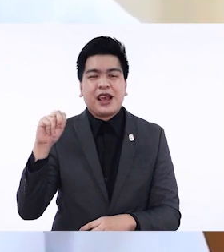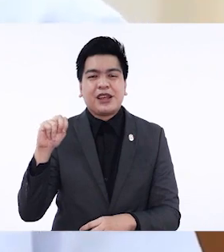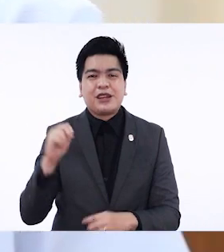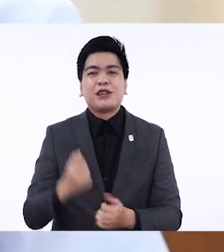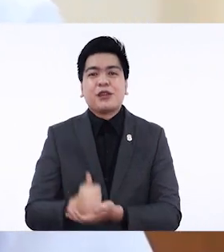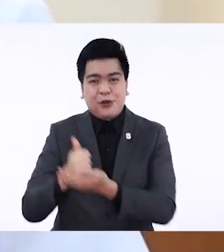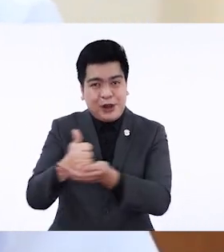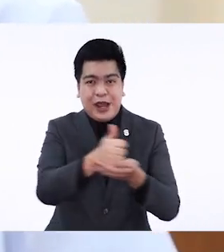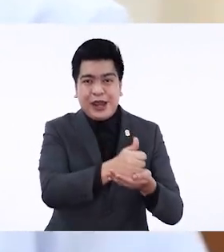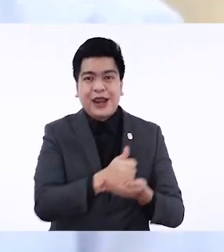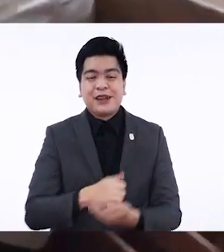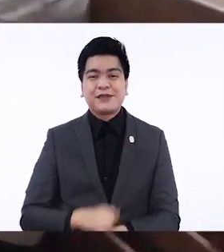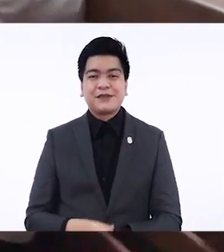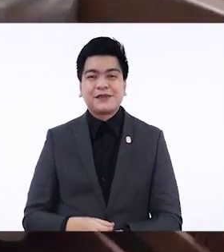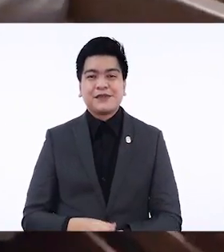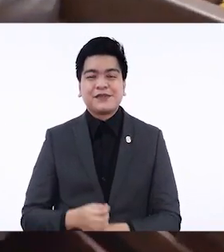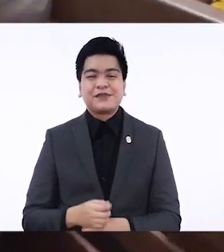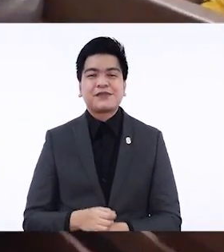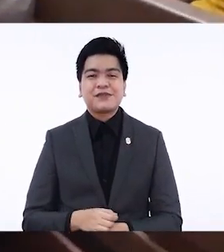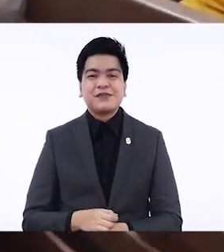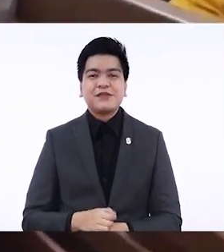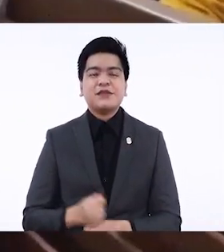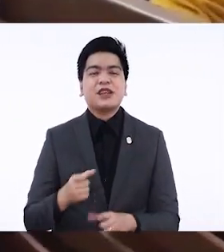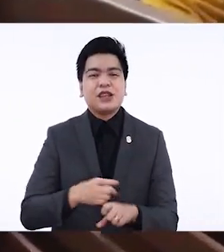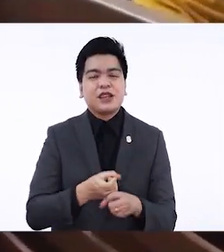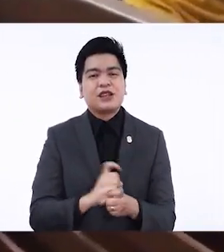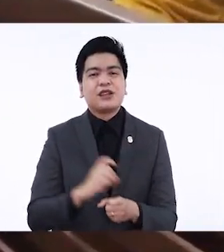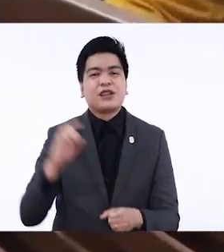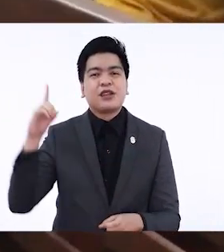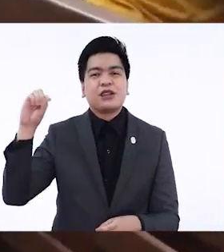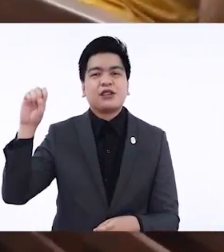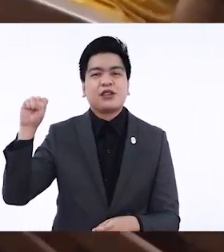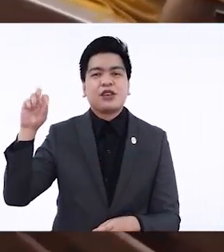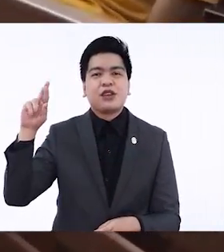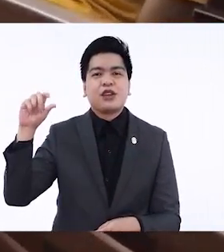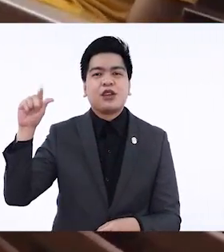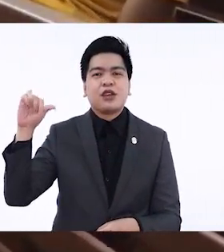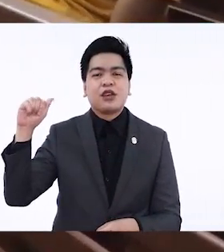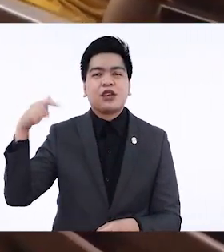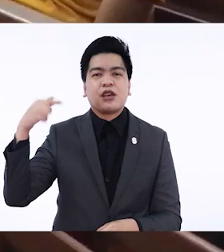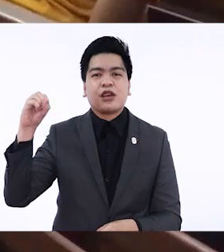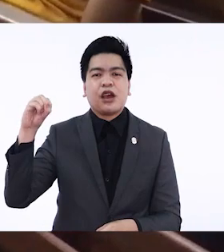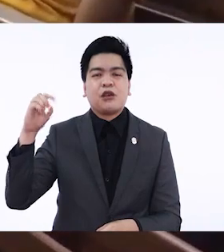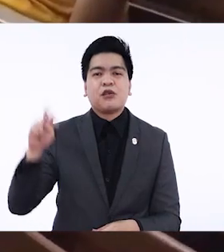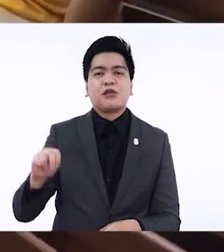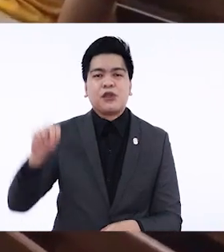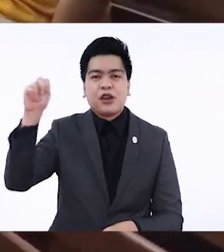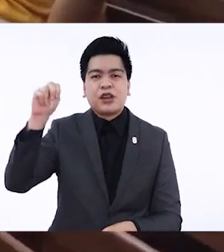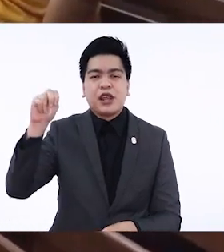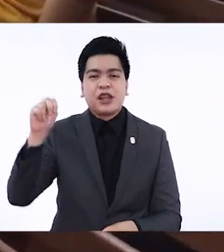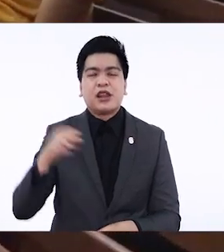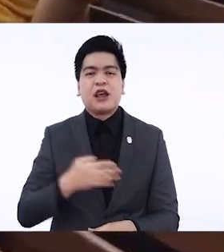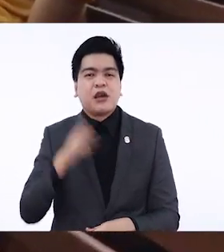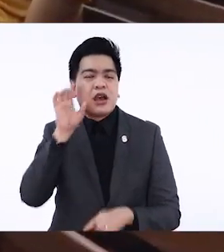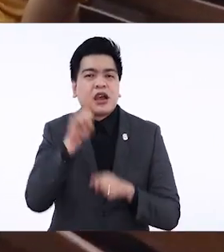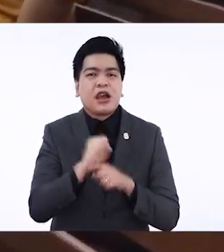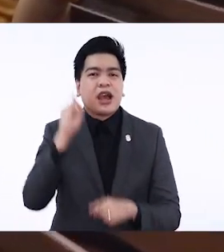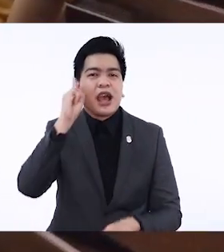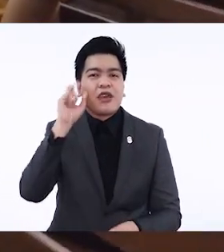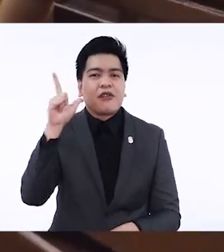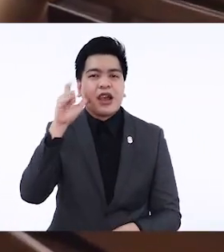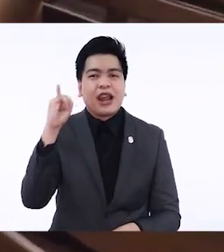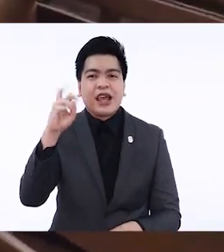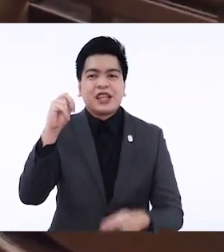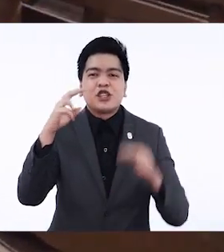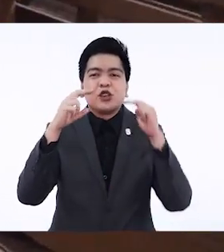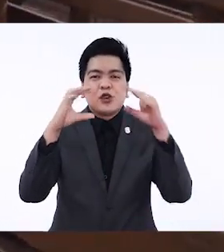Maraming salamat. Mula po rito sa Surigao City, Surigao del Norte, ako po si kapatid na Ivy Leon para sa Iglesia ni